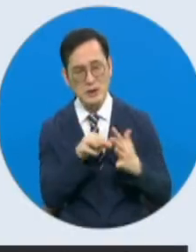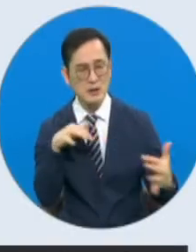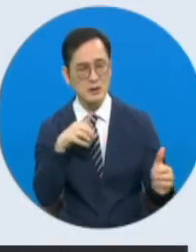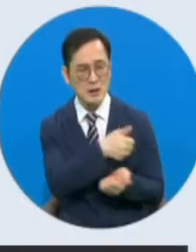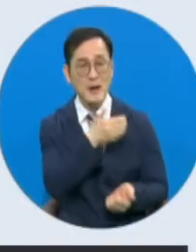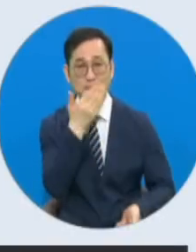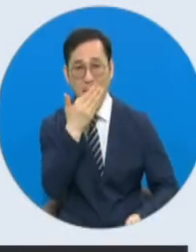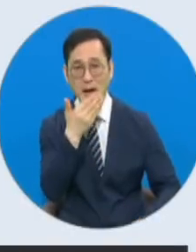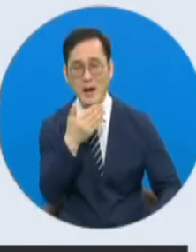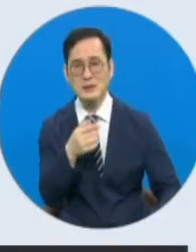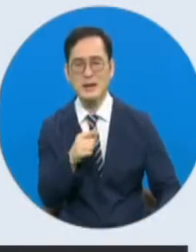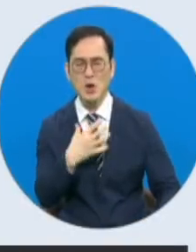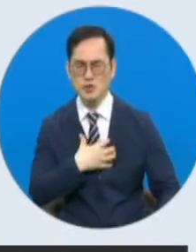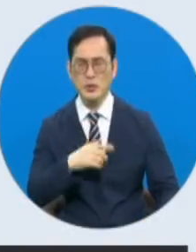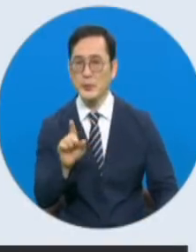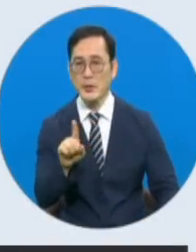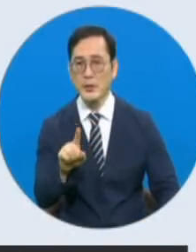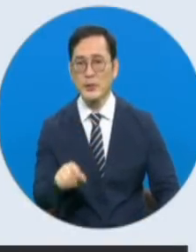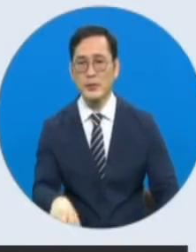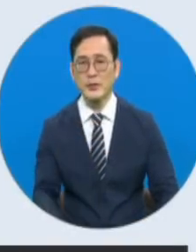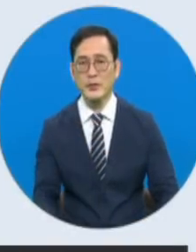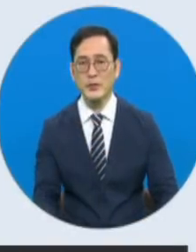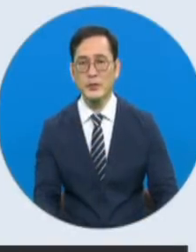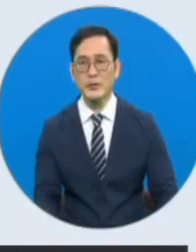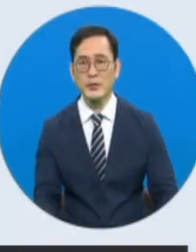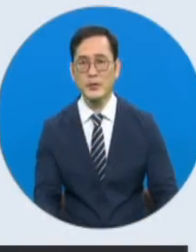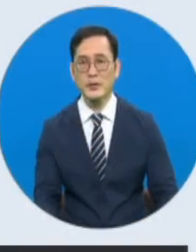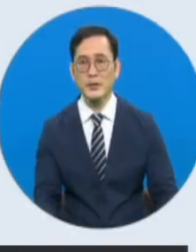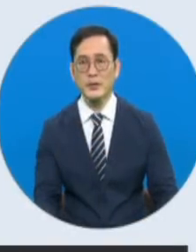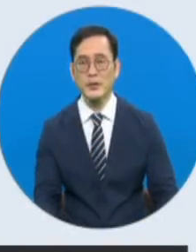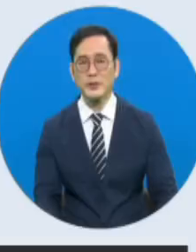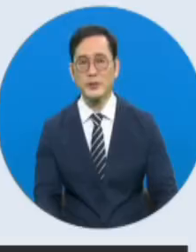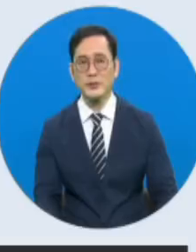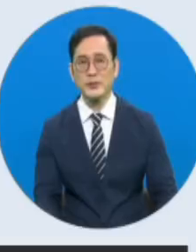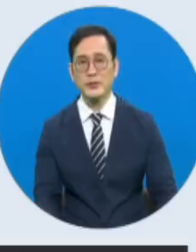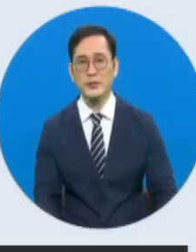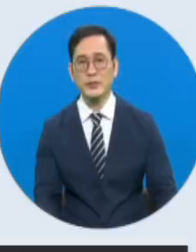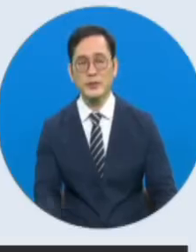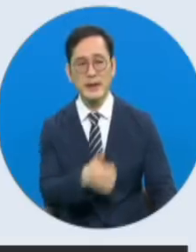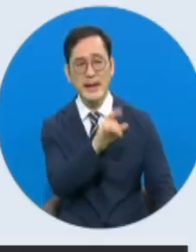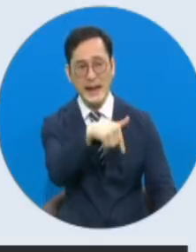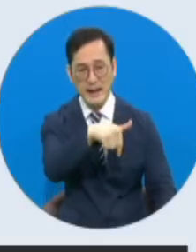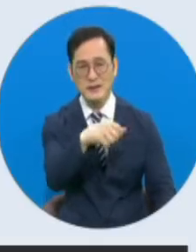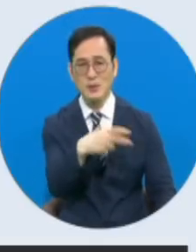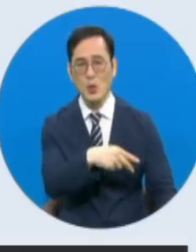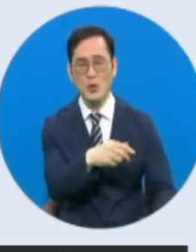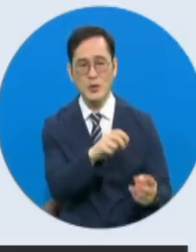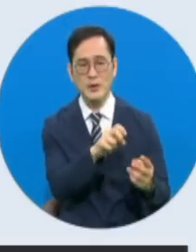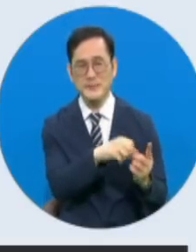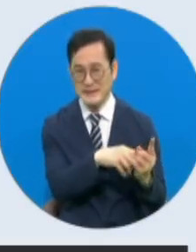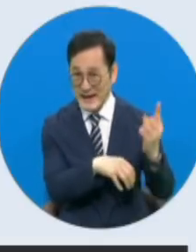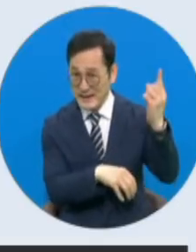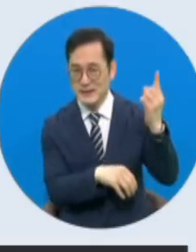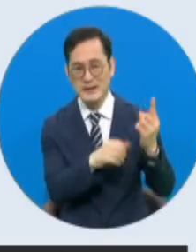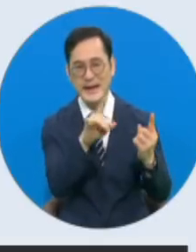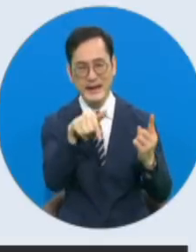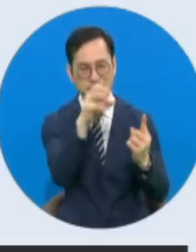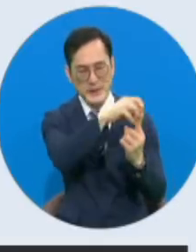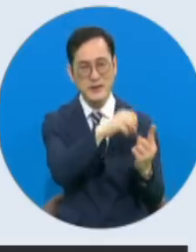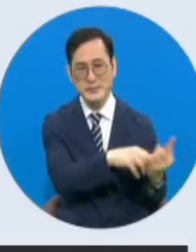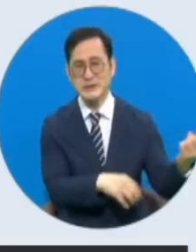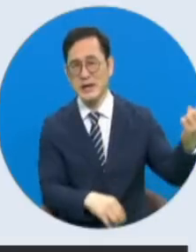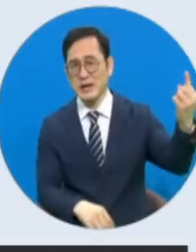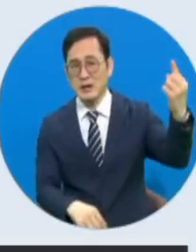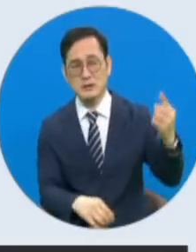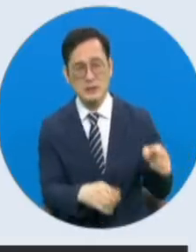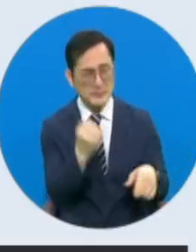있는데 가장 문제가 되는 것이 비대칭전력이지 않습니까 그 중에 대표적인 것이 핵과 미사일인데 북한이 굉장히 많은